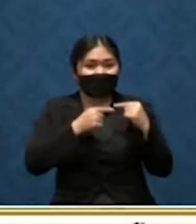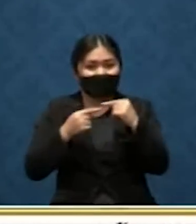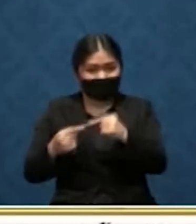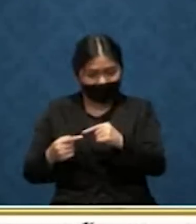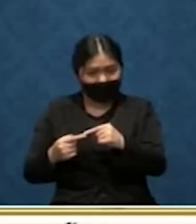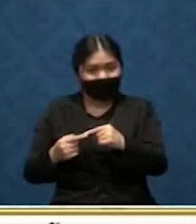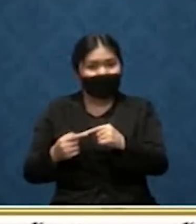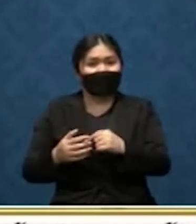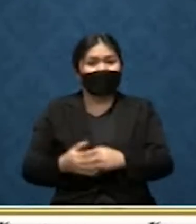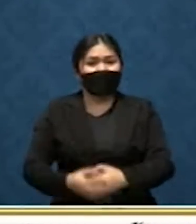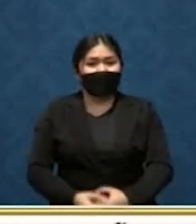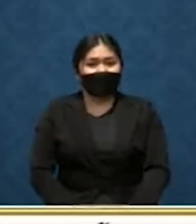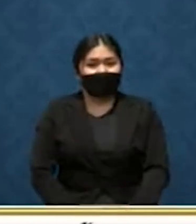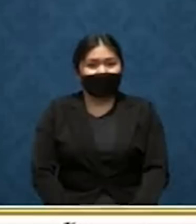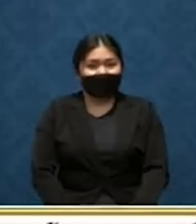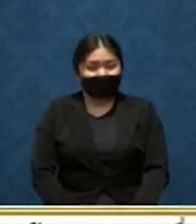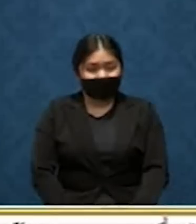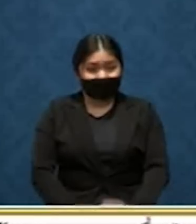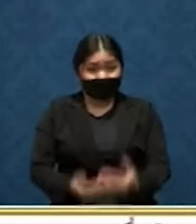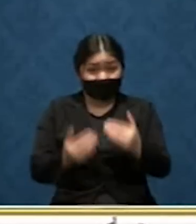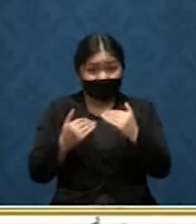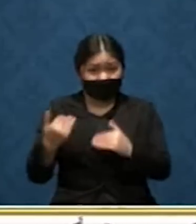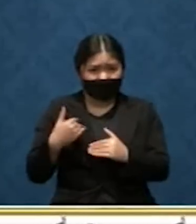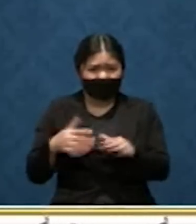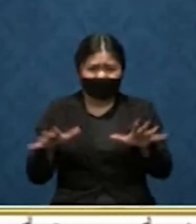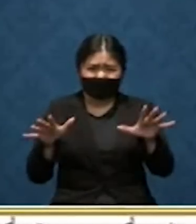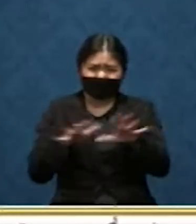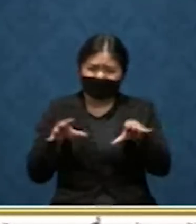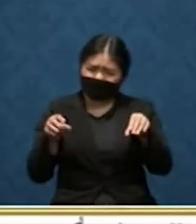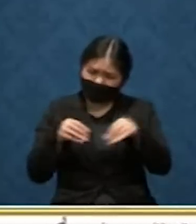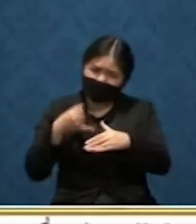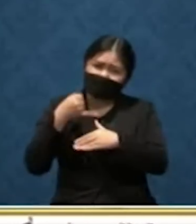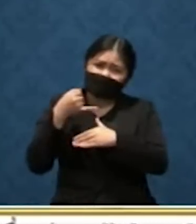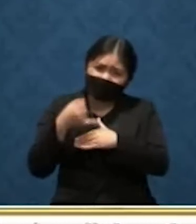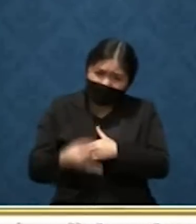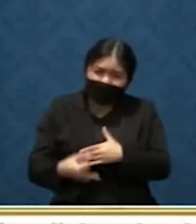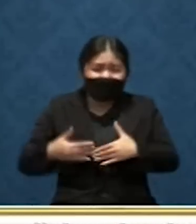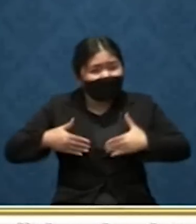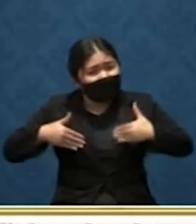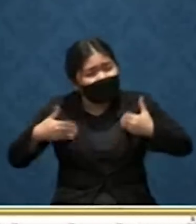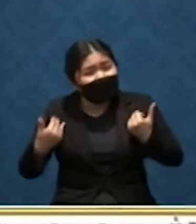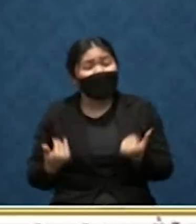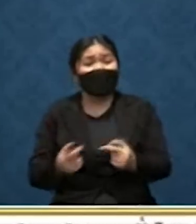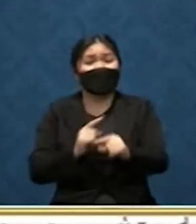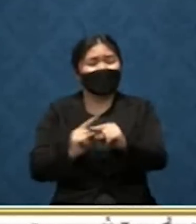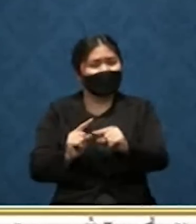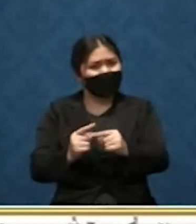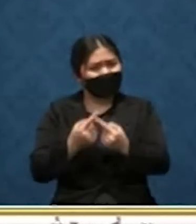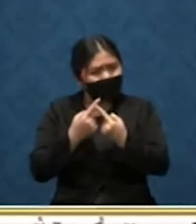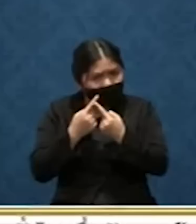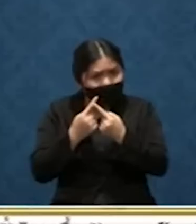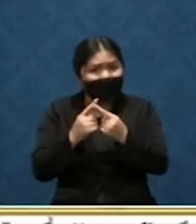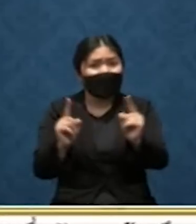ท่ปทานครับเรื่องเหมือนจะจบบริบูลดี Happy Ending ครับจนกระทั้ง